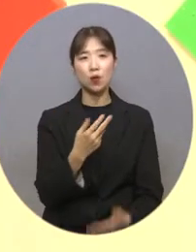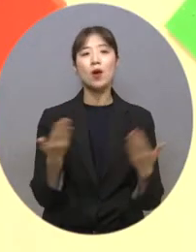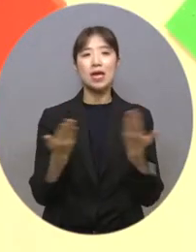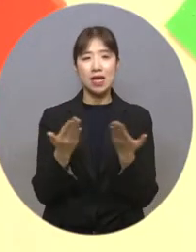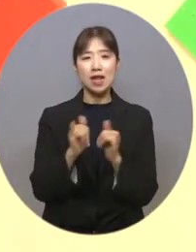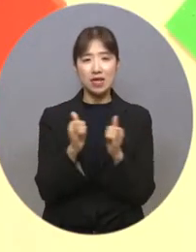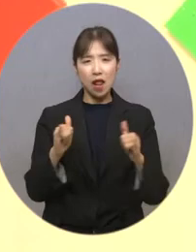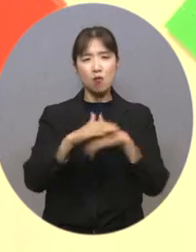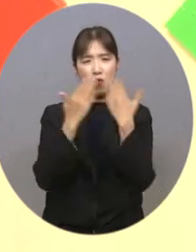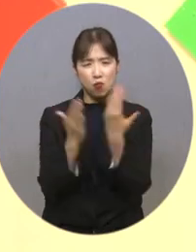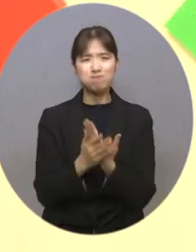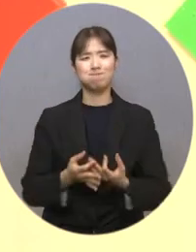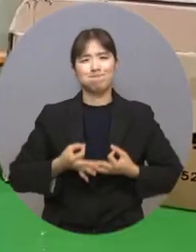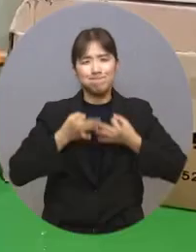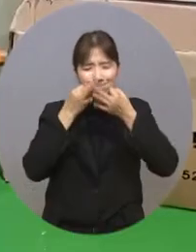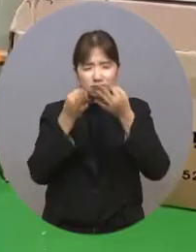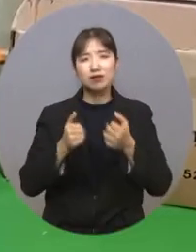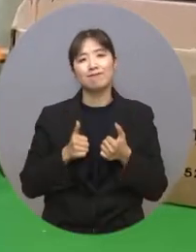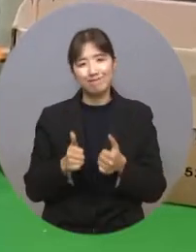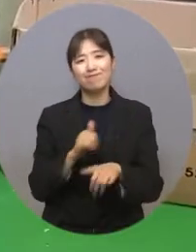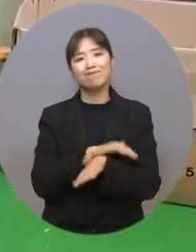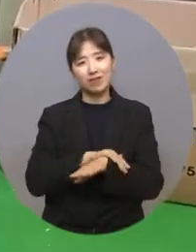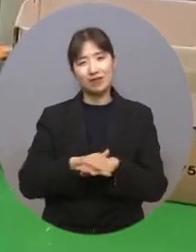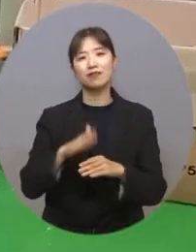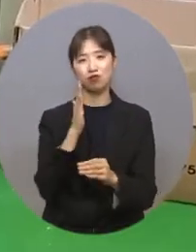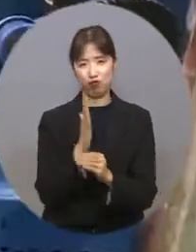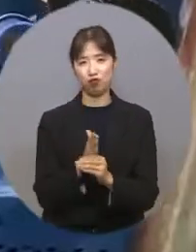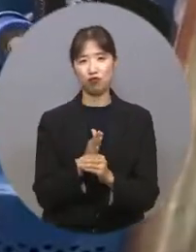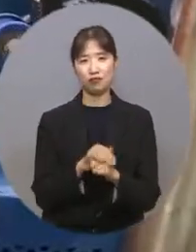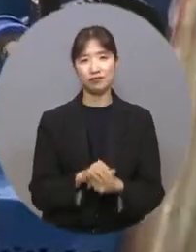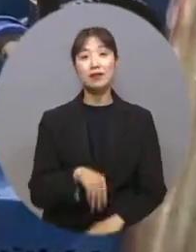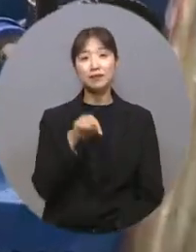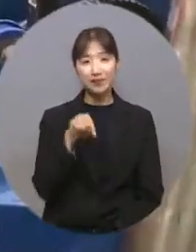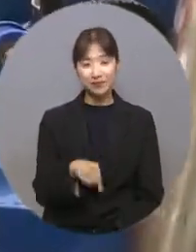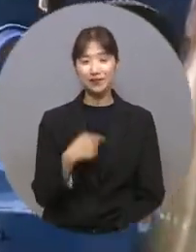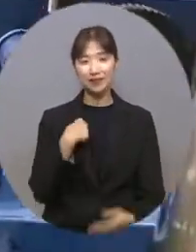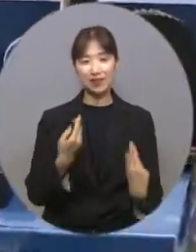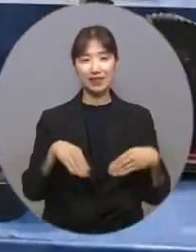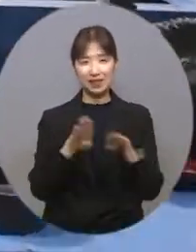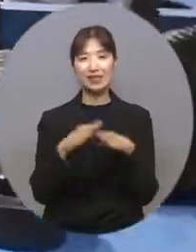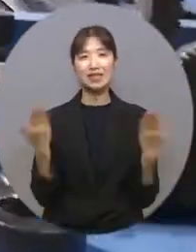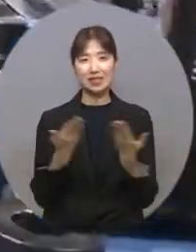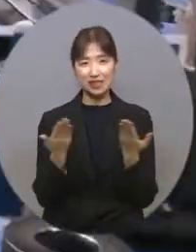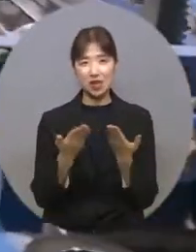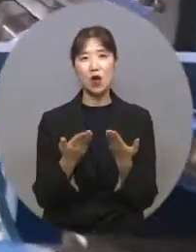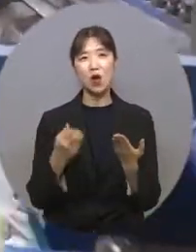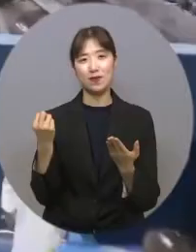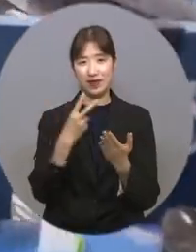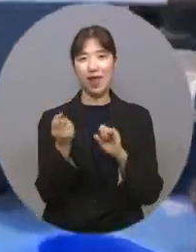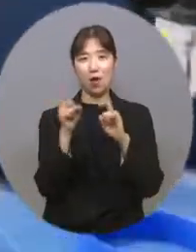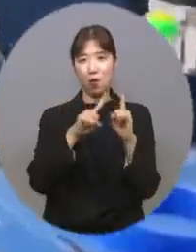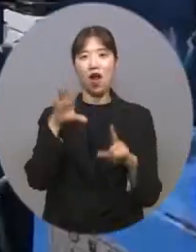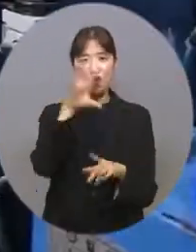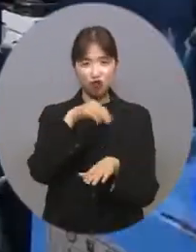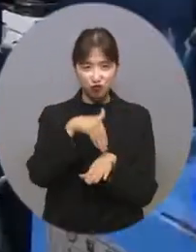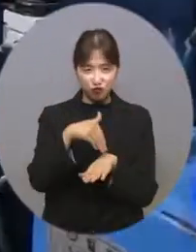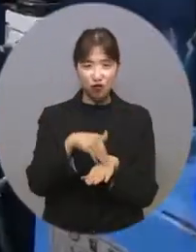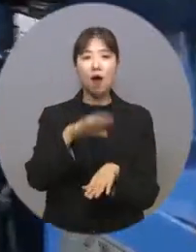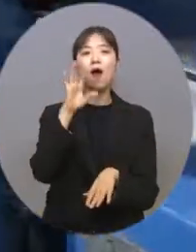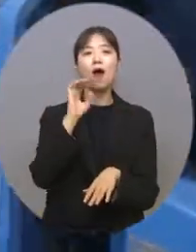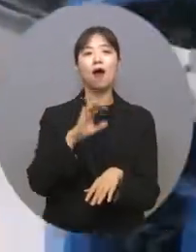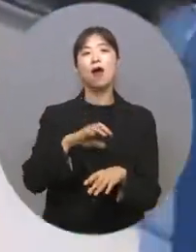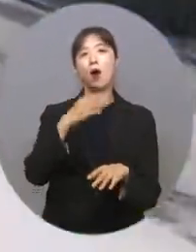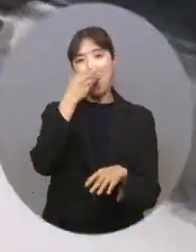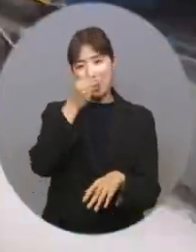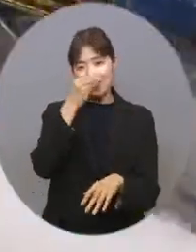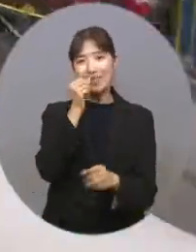종사자 모두가 혼신의 힘을 기울이고 있습니다. 그래서 꿈을 키우는 세상은 직업재활 훈련으로서 화장지